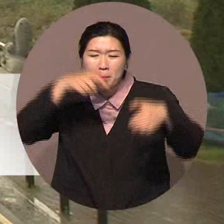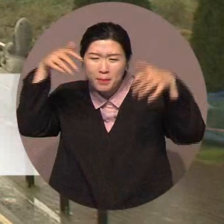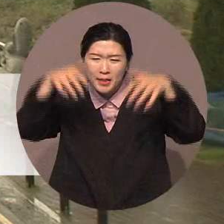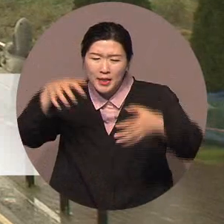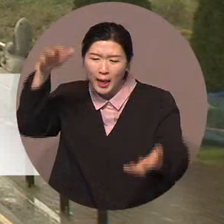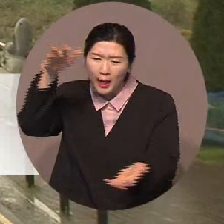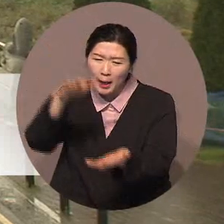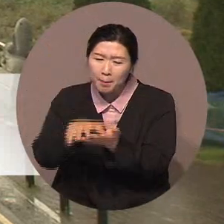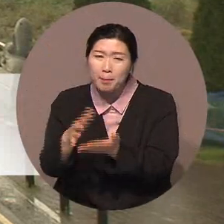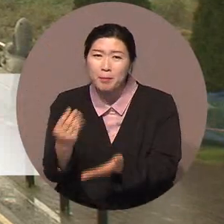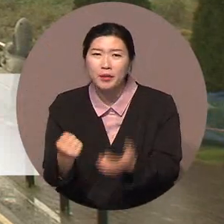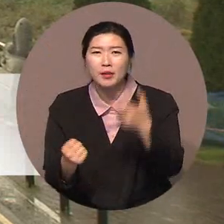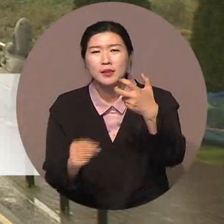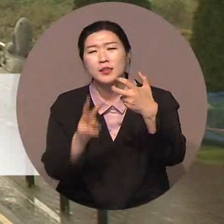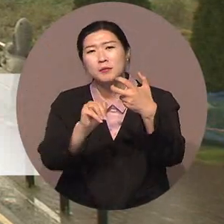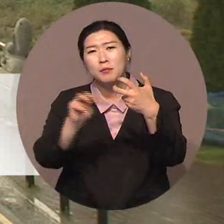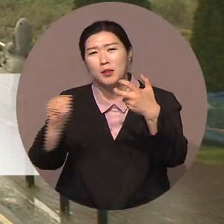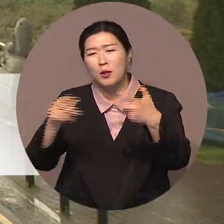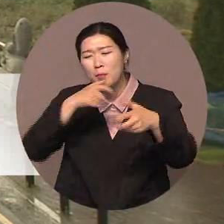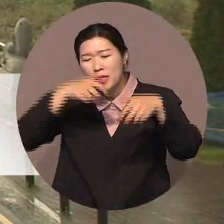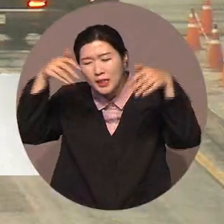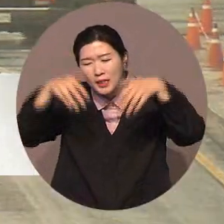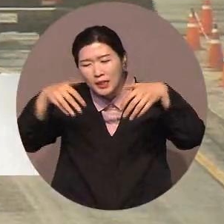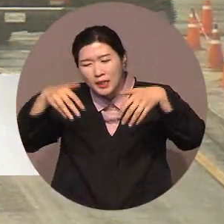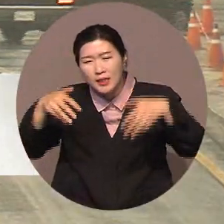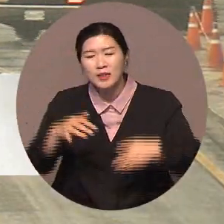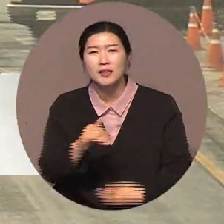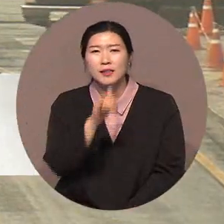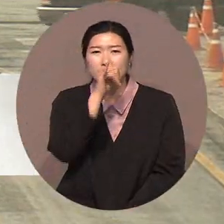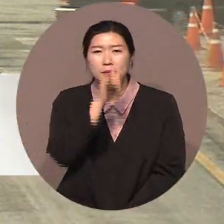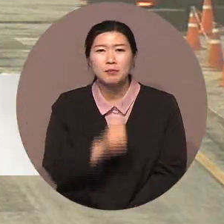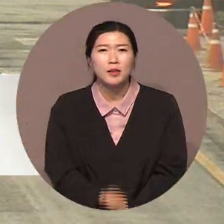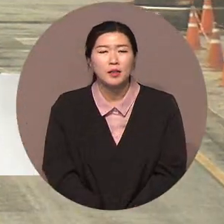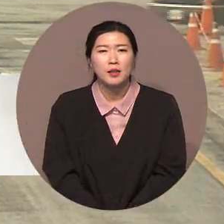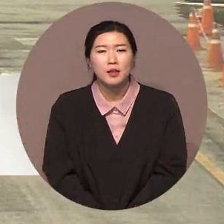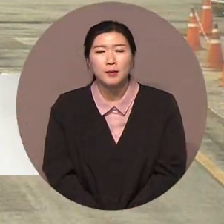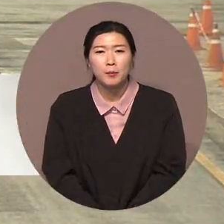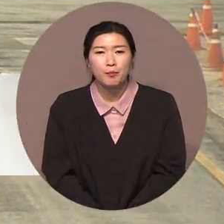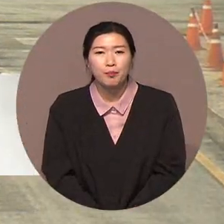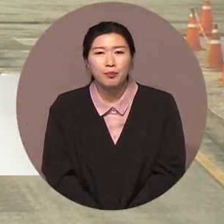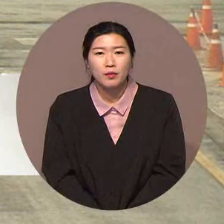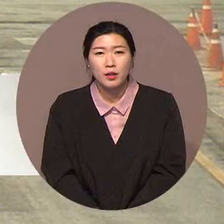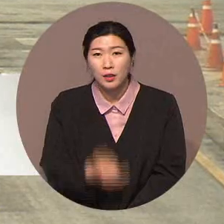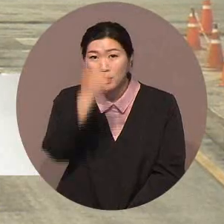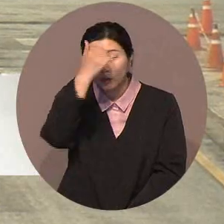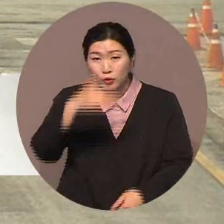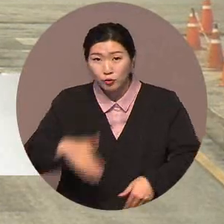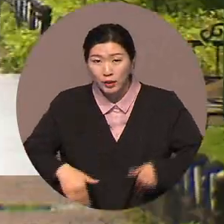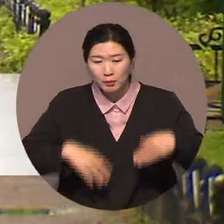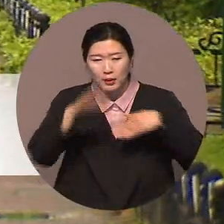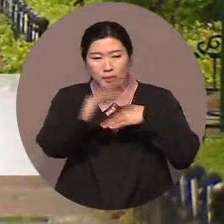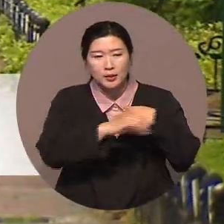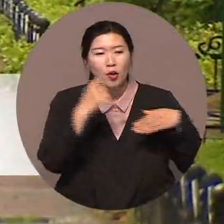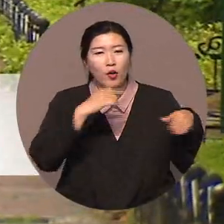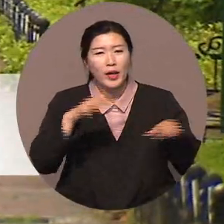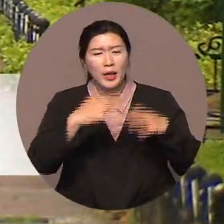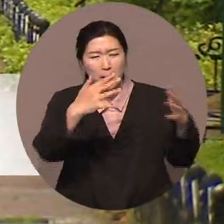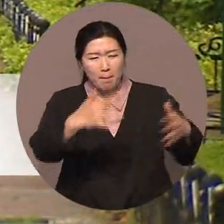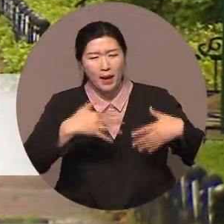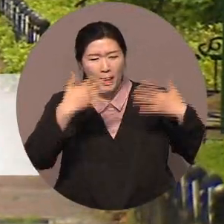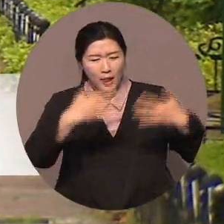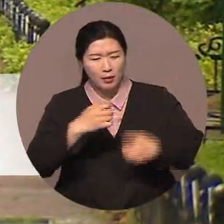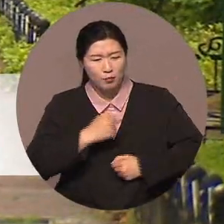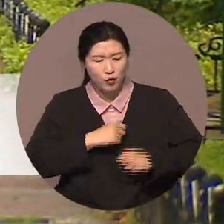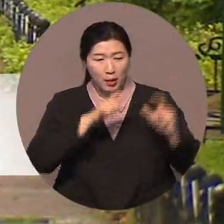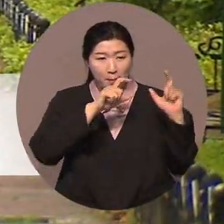최대 70mm의 비가 더 내릴 것으로 예보됐습니다 한편 충남 서해안 지역에 내려졌던 강풍주의보는